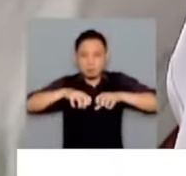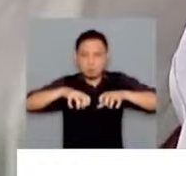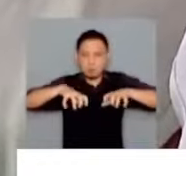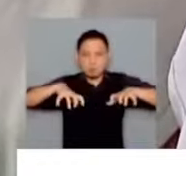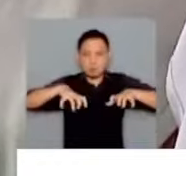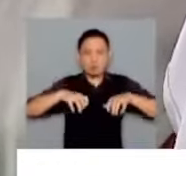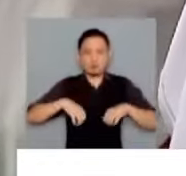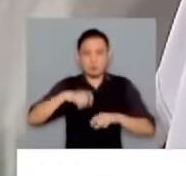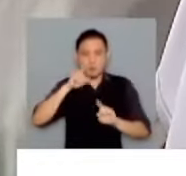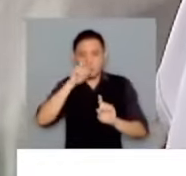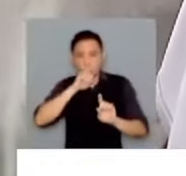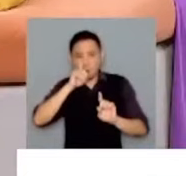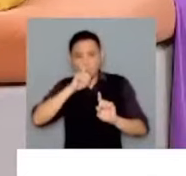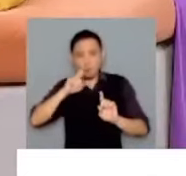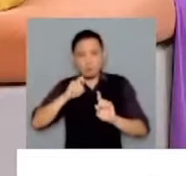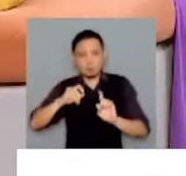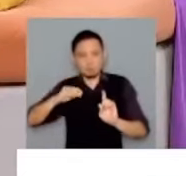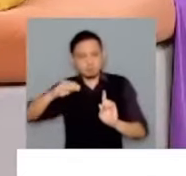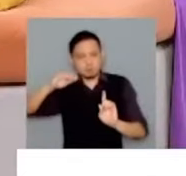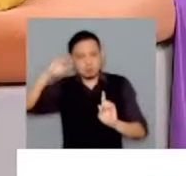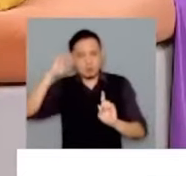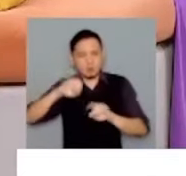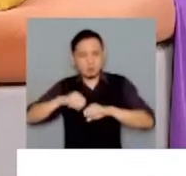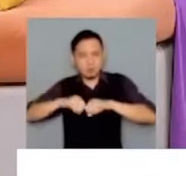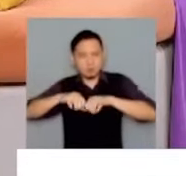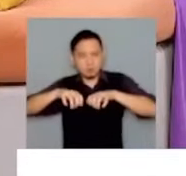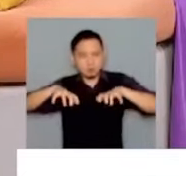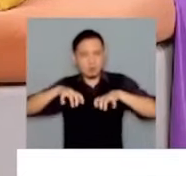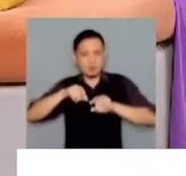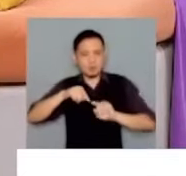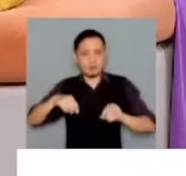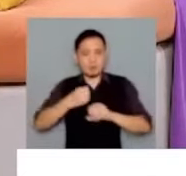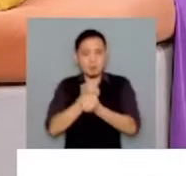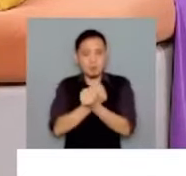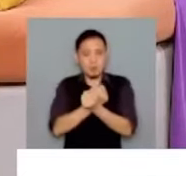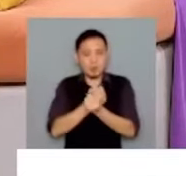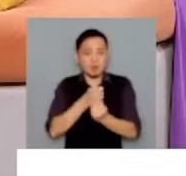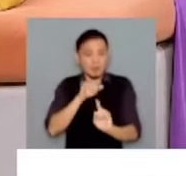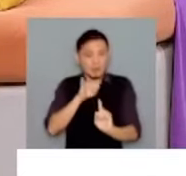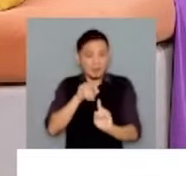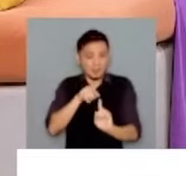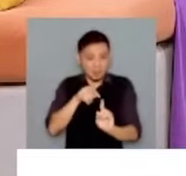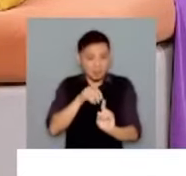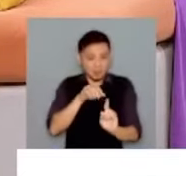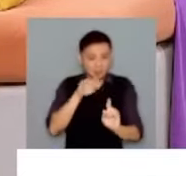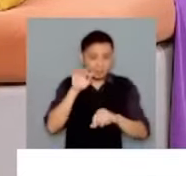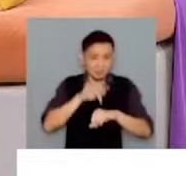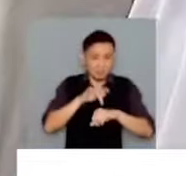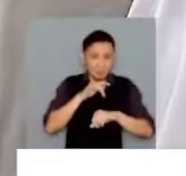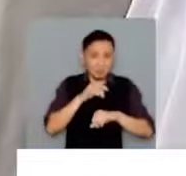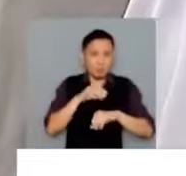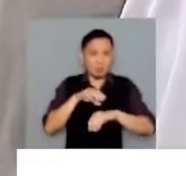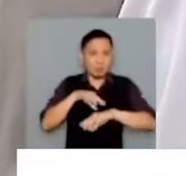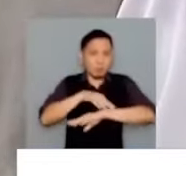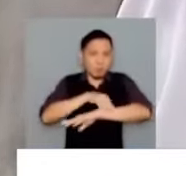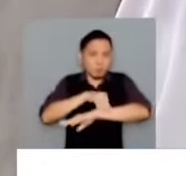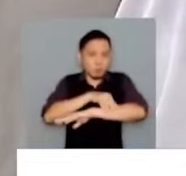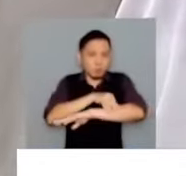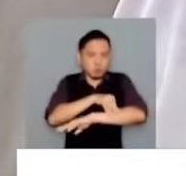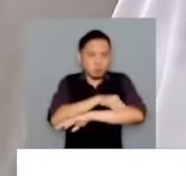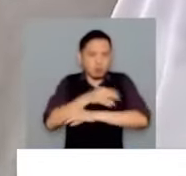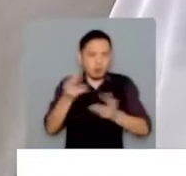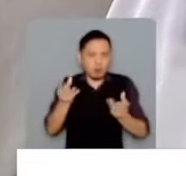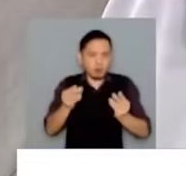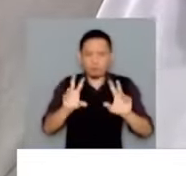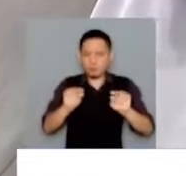rin siya sa So, kamay. Mostly sa bones, so ibig sabihin, pag hinawakan siya, matigas siya. Hindi siya yung tipong pag hinawakan malambot-lambot, matigas siya.